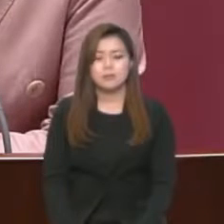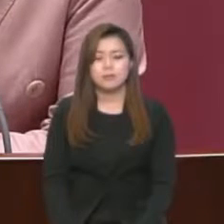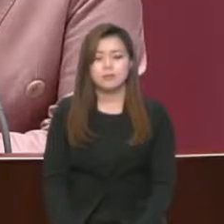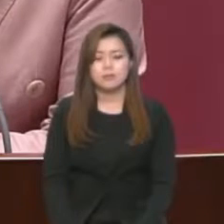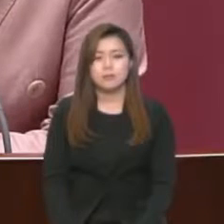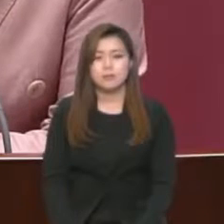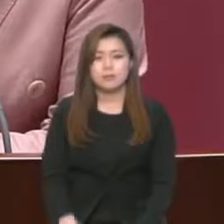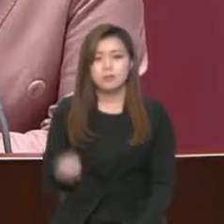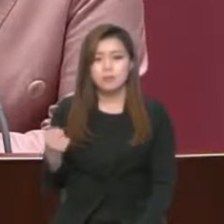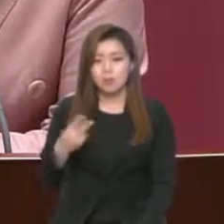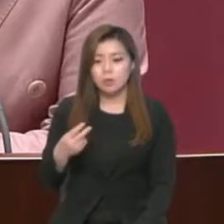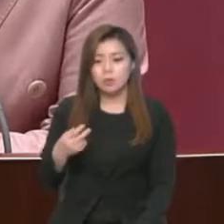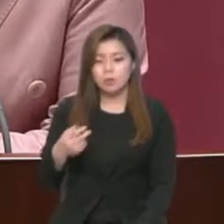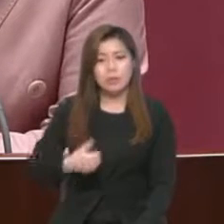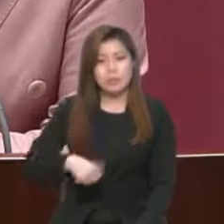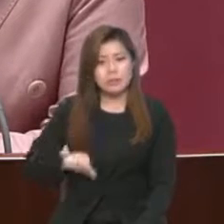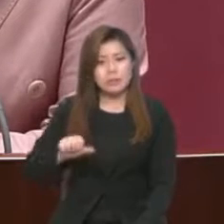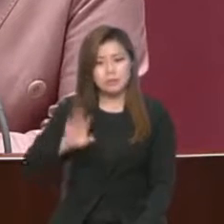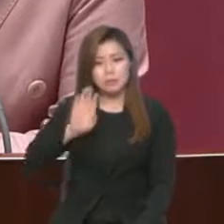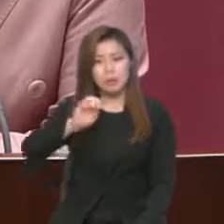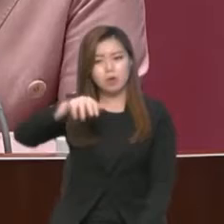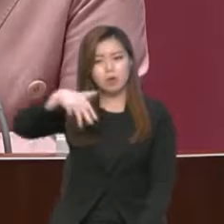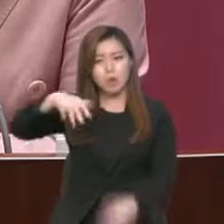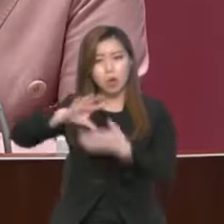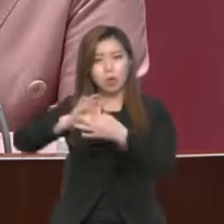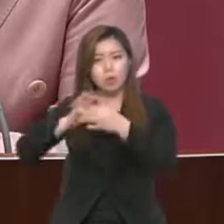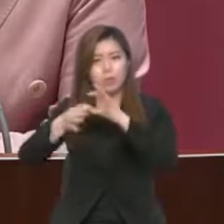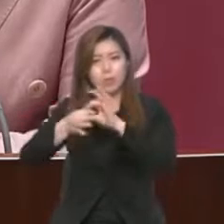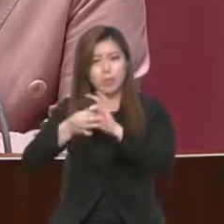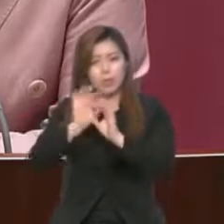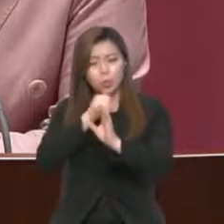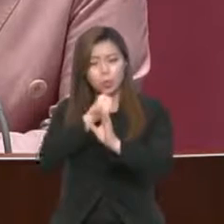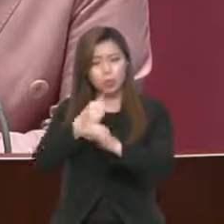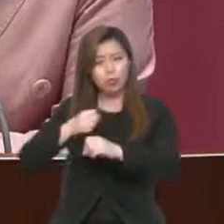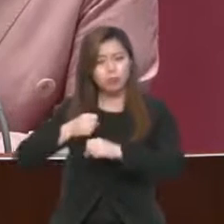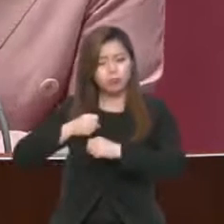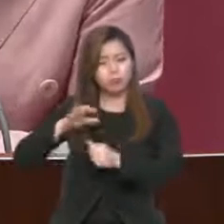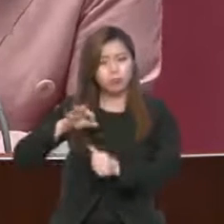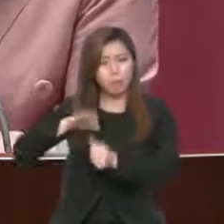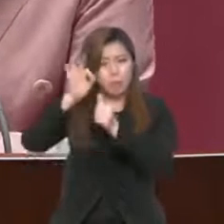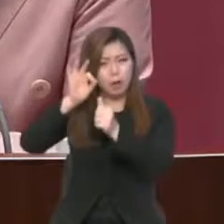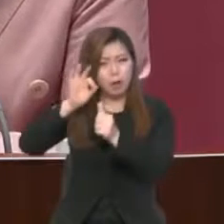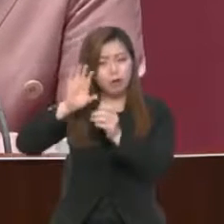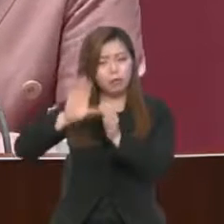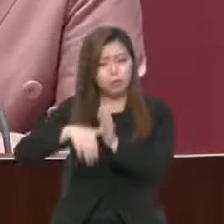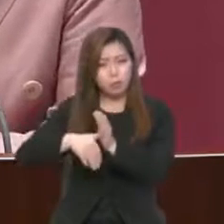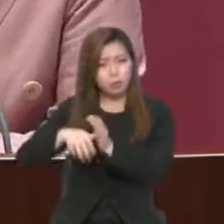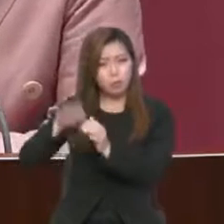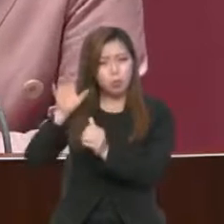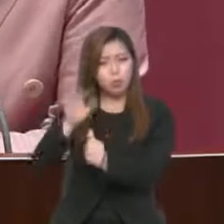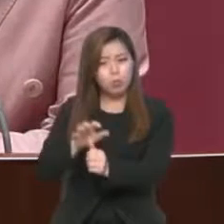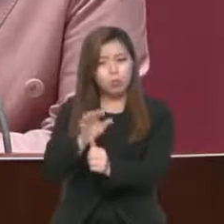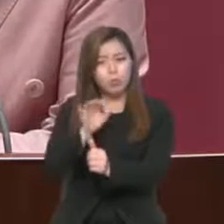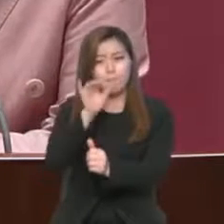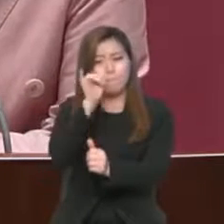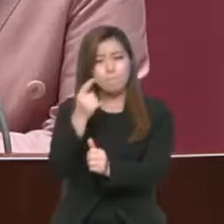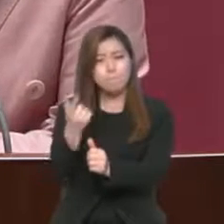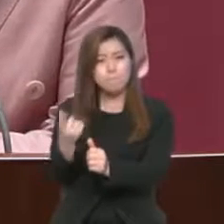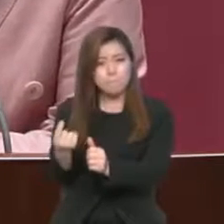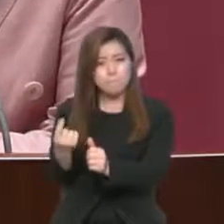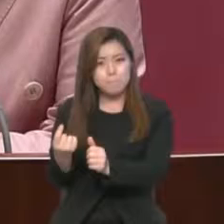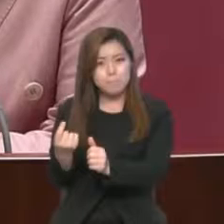아드님의 부대 배치와 평창올림픽 통역병 선발에도 위압을 행사한 사실이 드러나고 있습니다. 일단